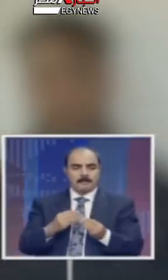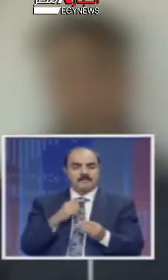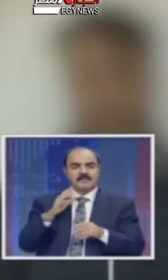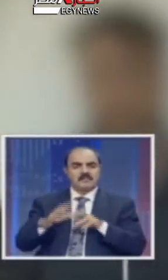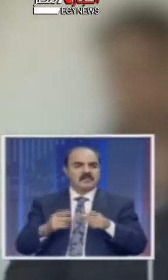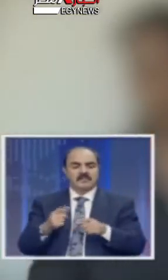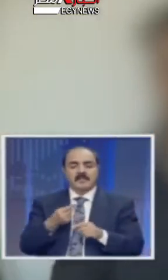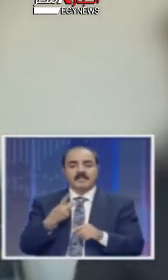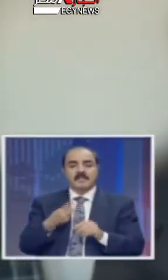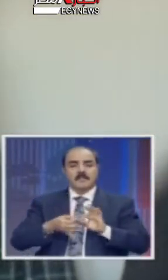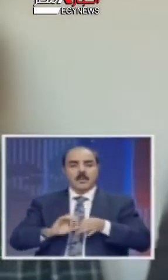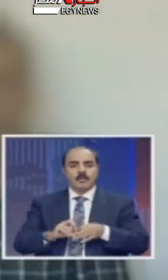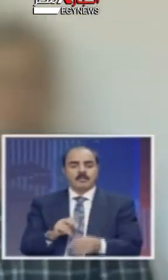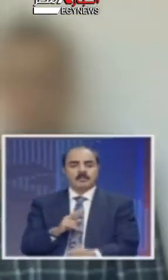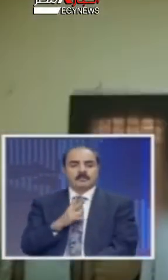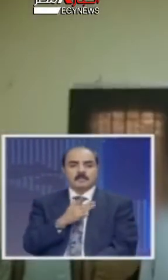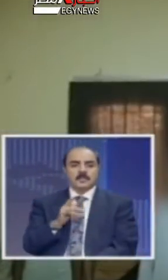تنفيذ